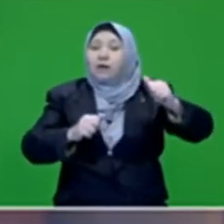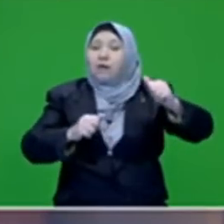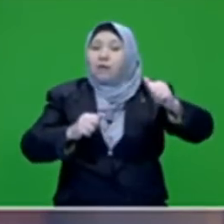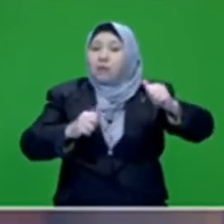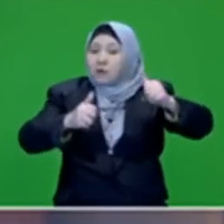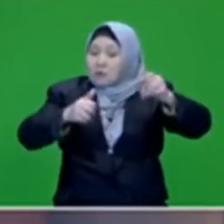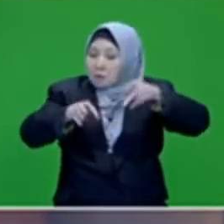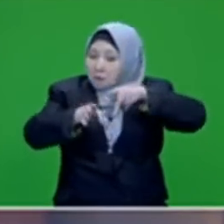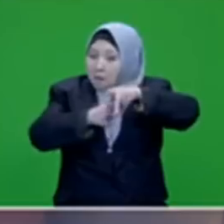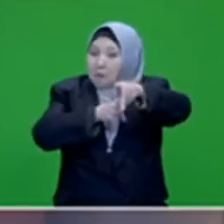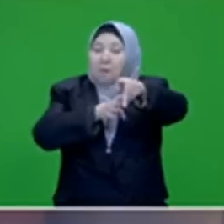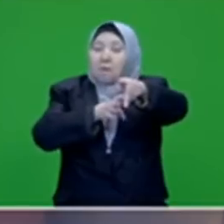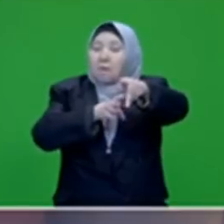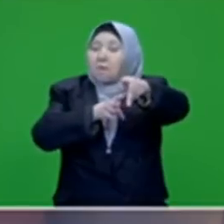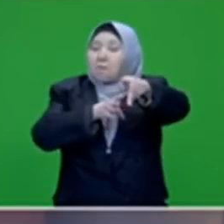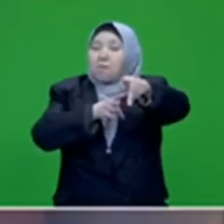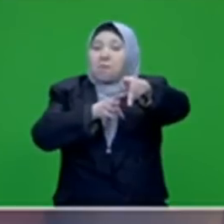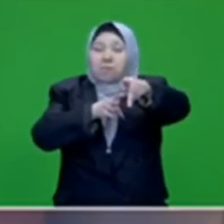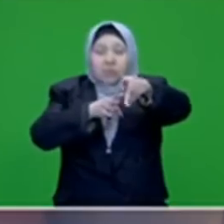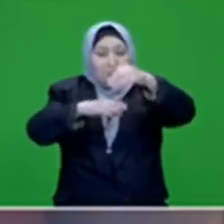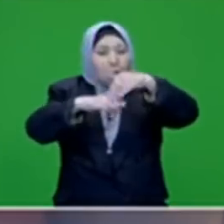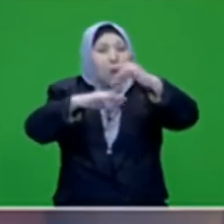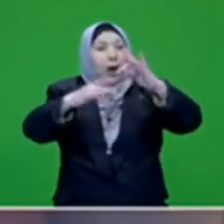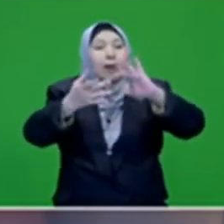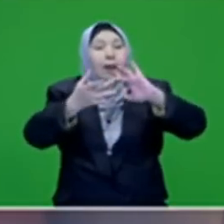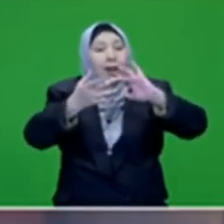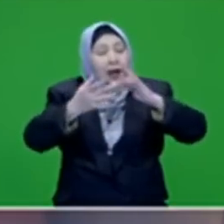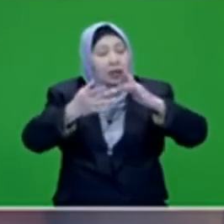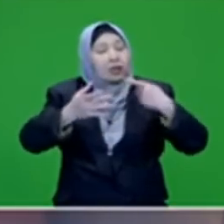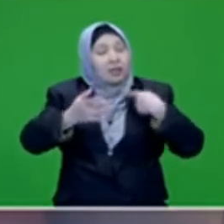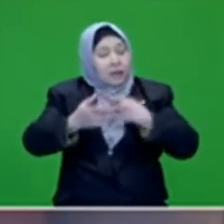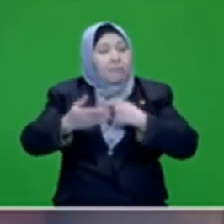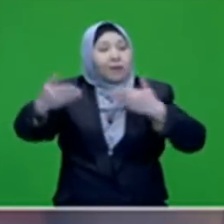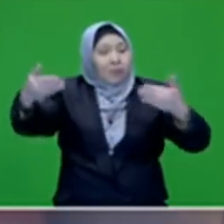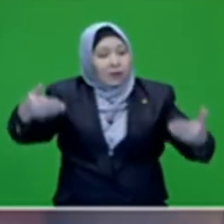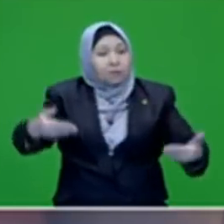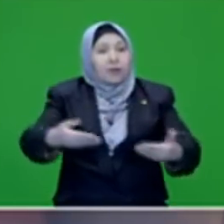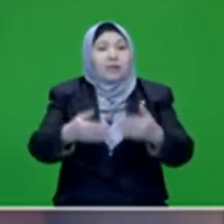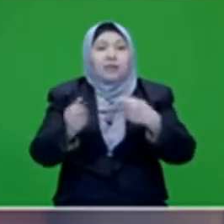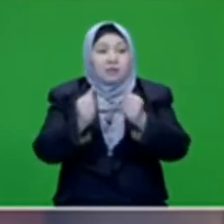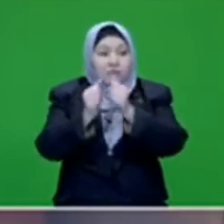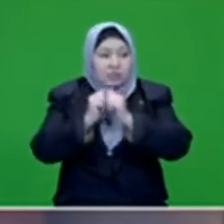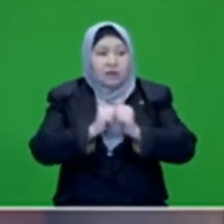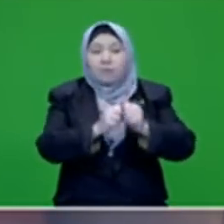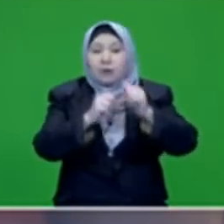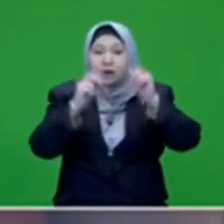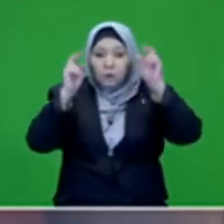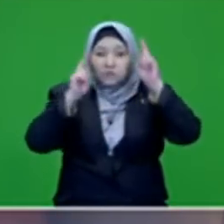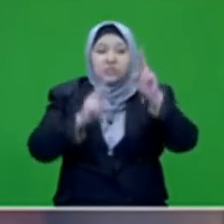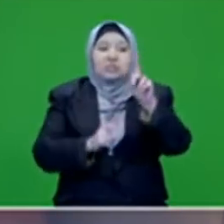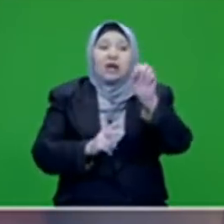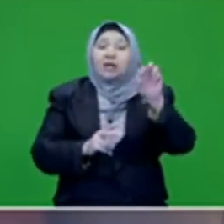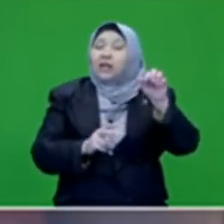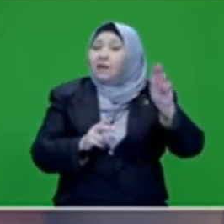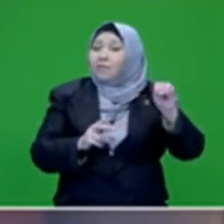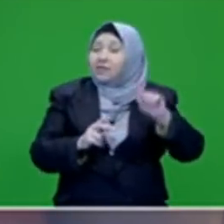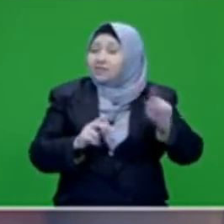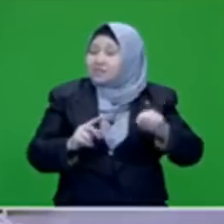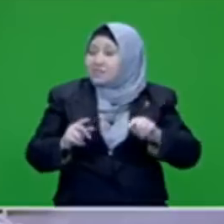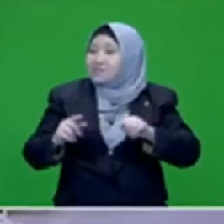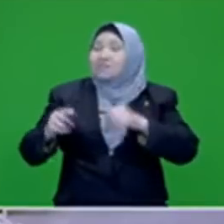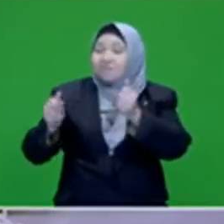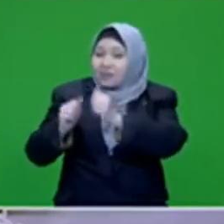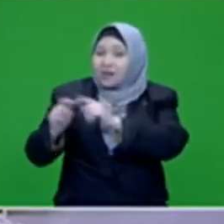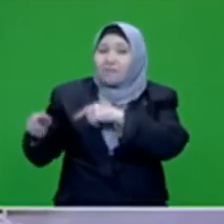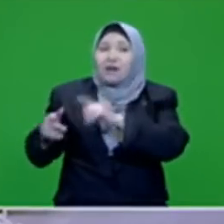di online pada hari ini dan sebelum kita memperkenalkannya kita bersama dahulu ya Ustaz Tarmizi Abdul Rahman. Apa khabar Ustaz? Alhamdulillah Ustaz